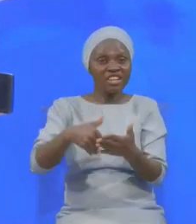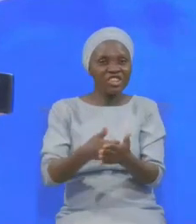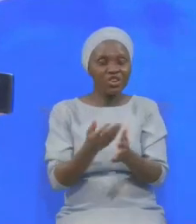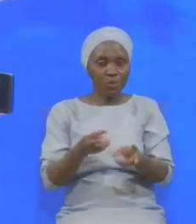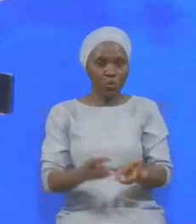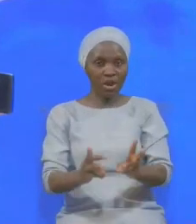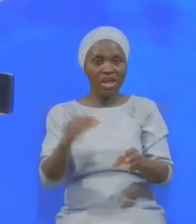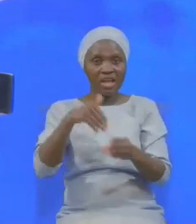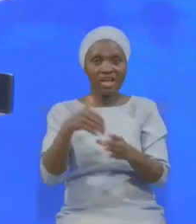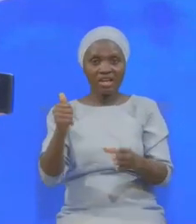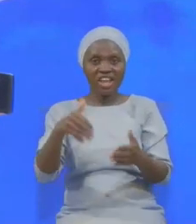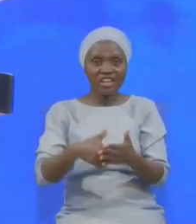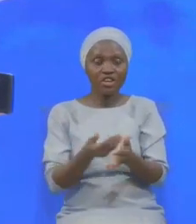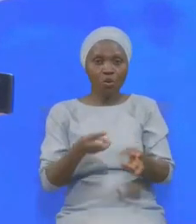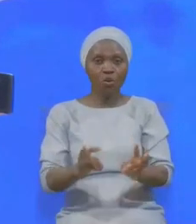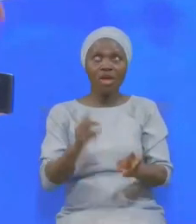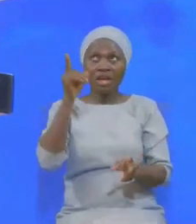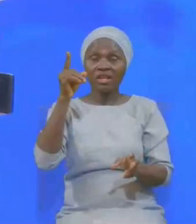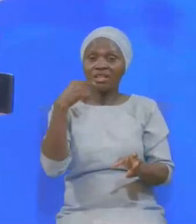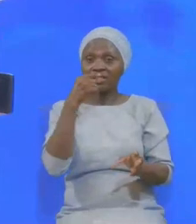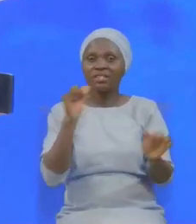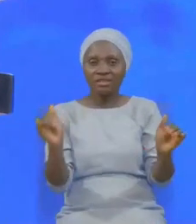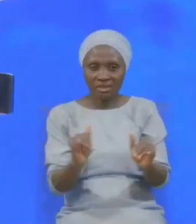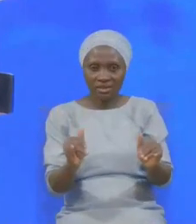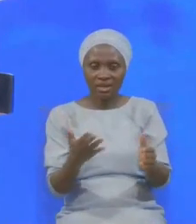tout ce qu'il avait dit au départ,